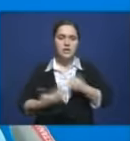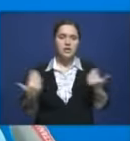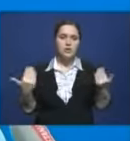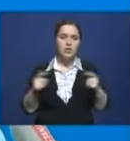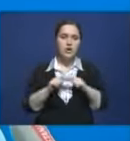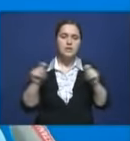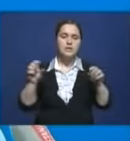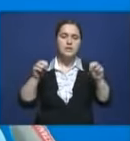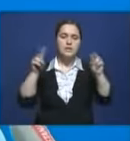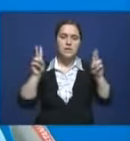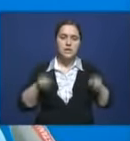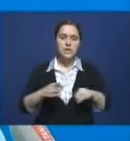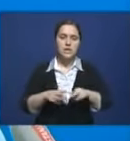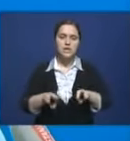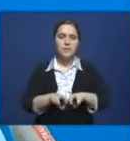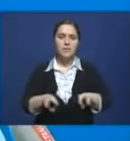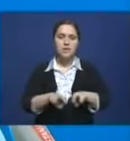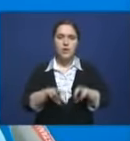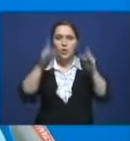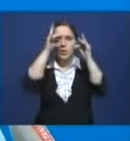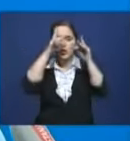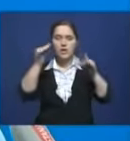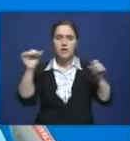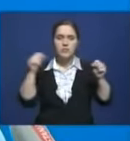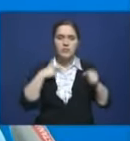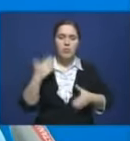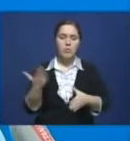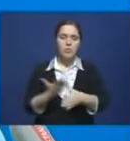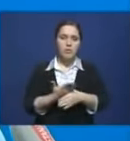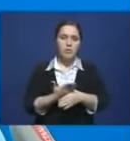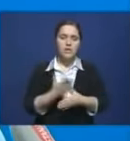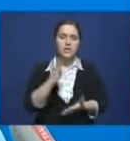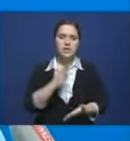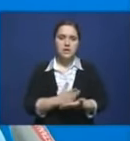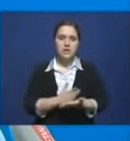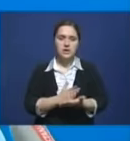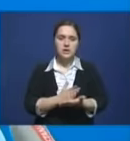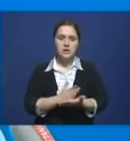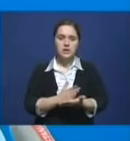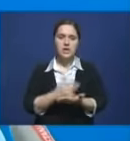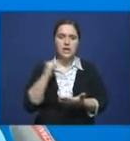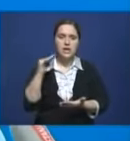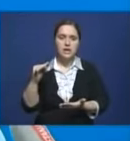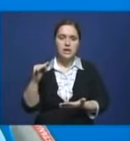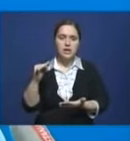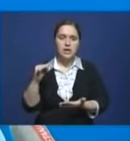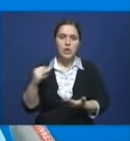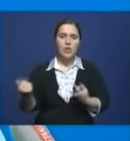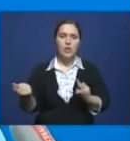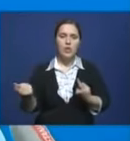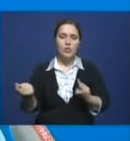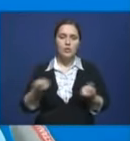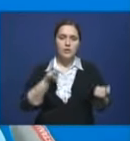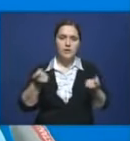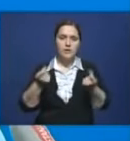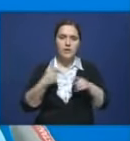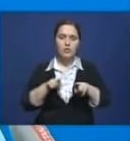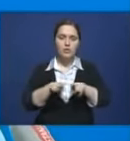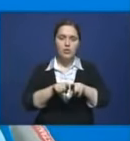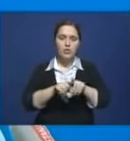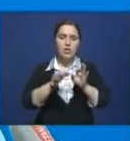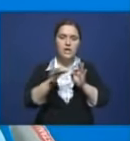при Министерстве культуры и спорта, оказывает нам большое содействие. Отрадно, что и управление уже, региональное